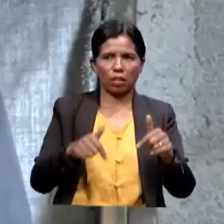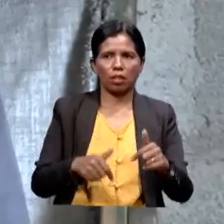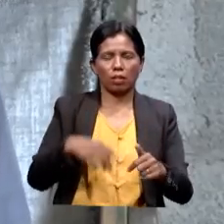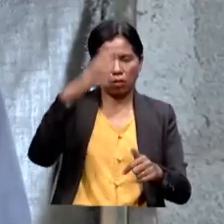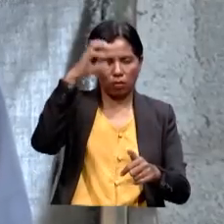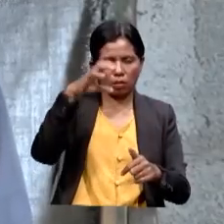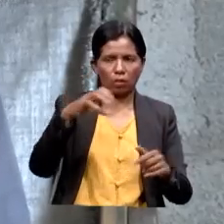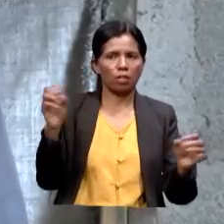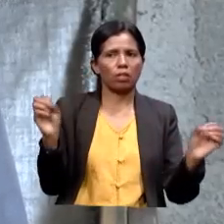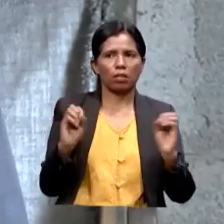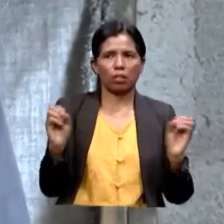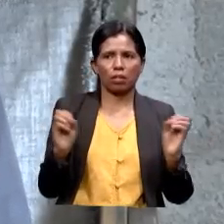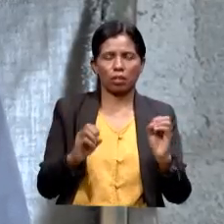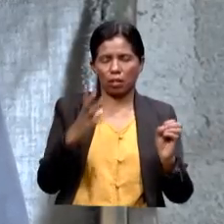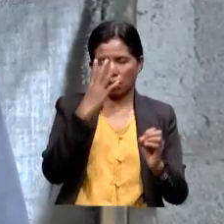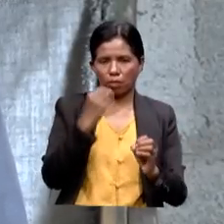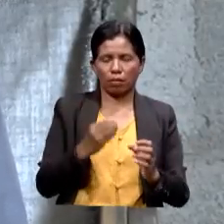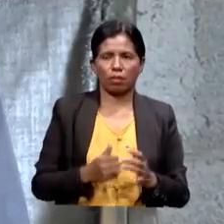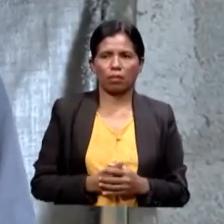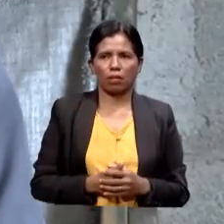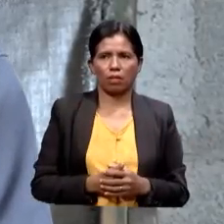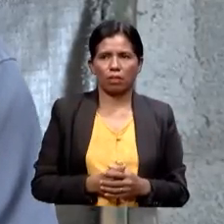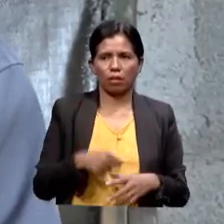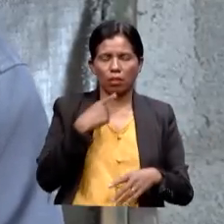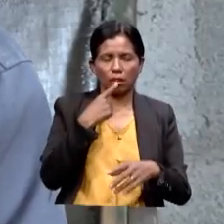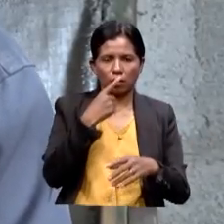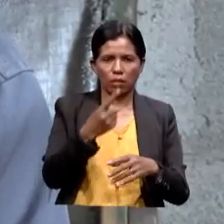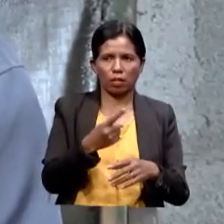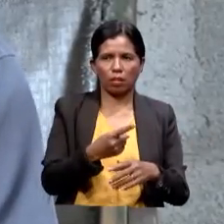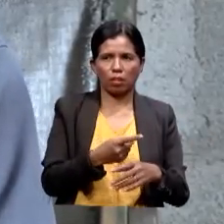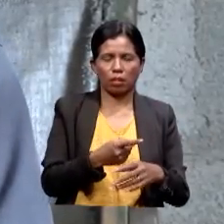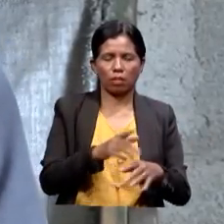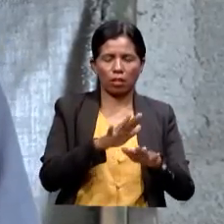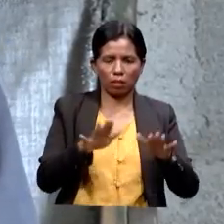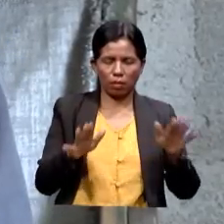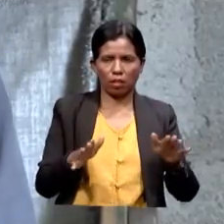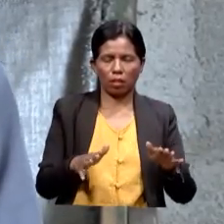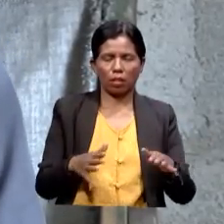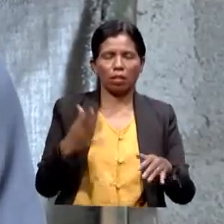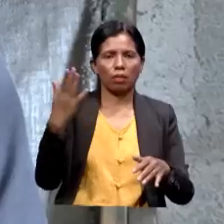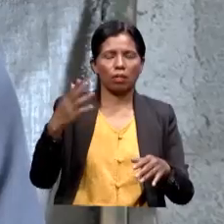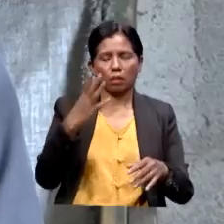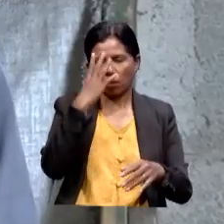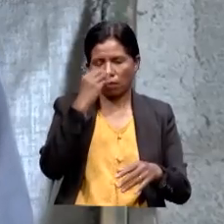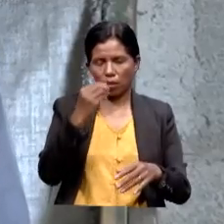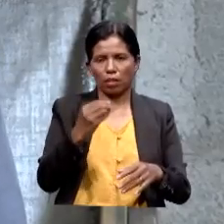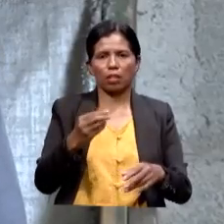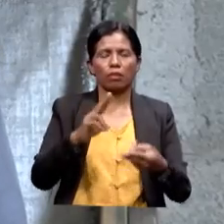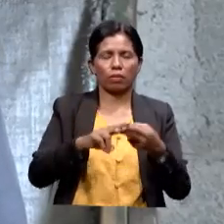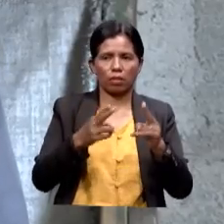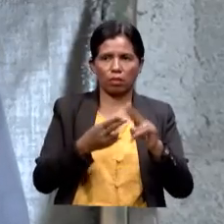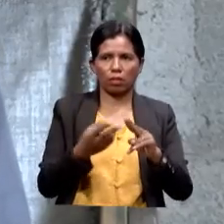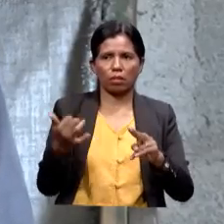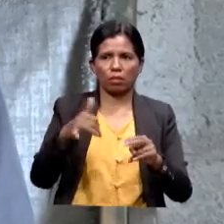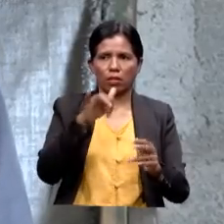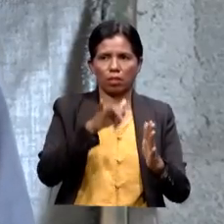sira koi sira diskansa sira haru ke talvez sira haru ka tia labar main dua bab toba TV sini sana entah sira senen dua